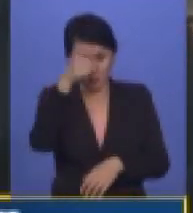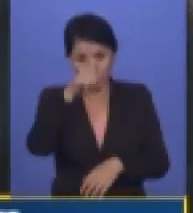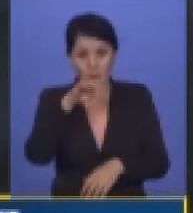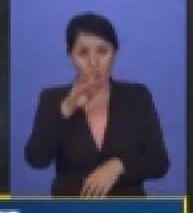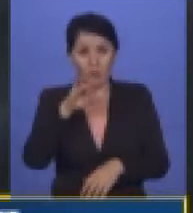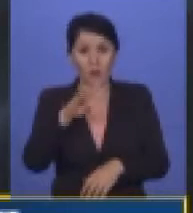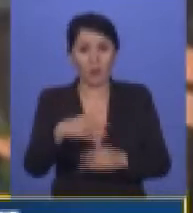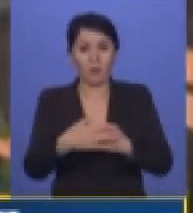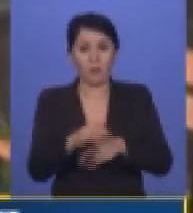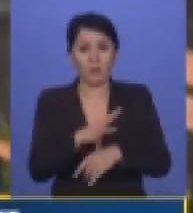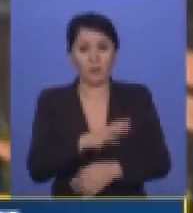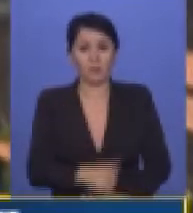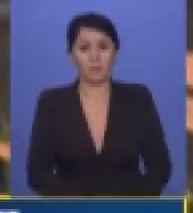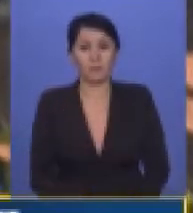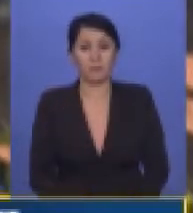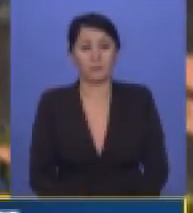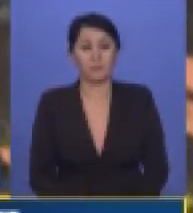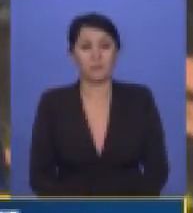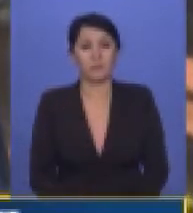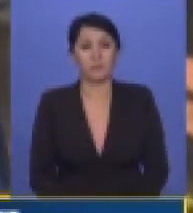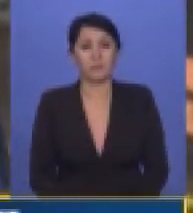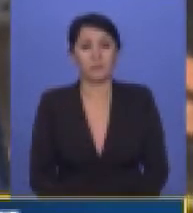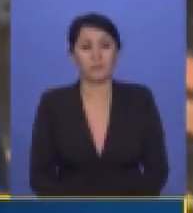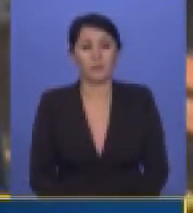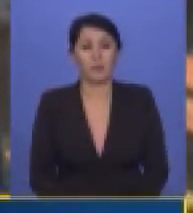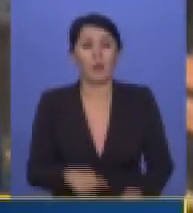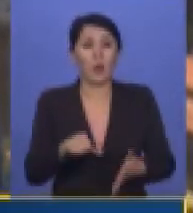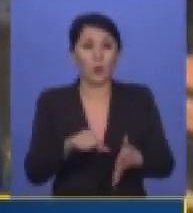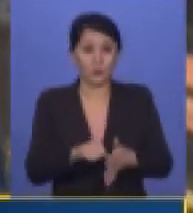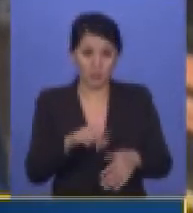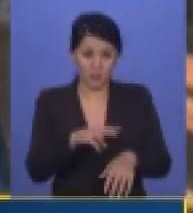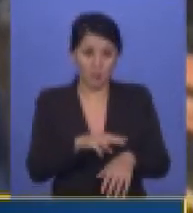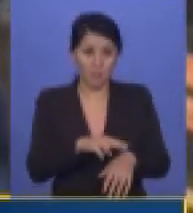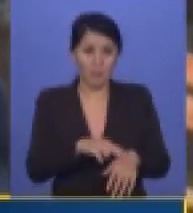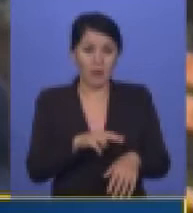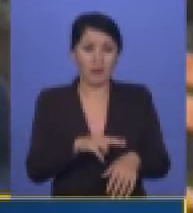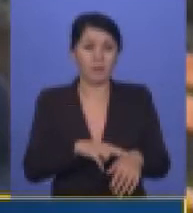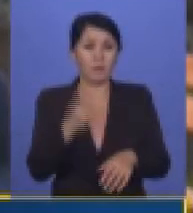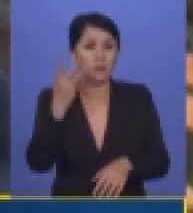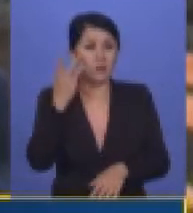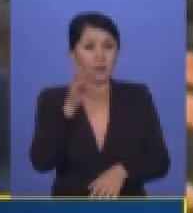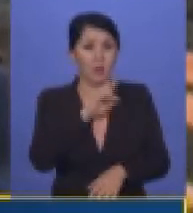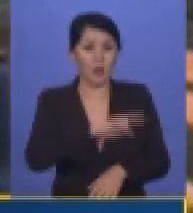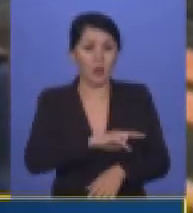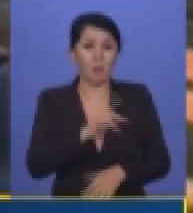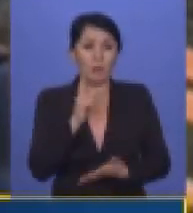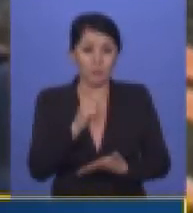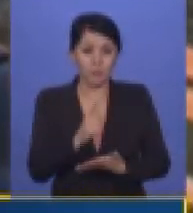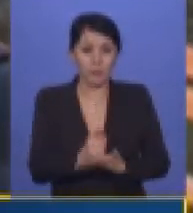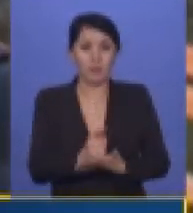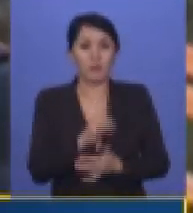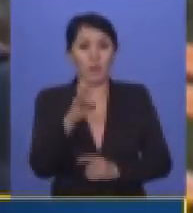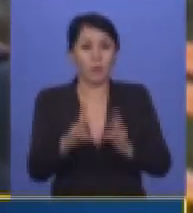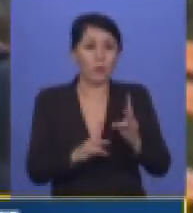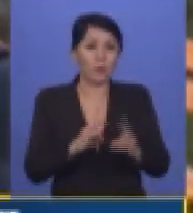ауданында да ашылды. Участковый инспектор полиции, он находится в шаговом. Участкелік полиция инспекторы әрдайым жұмыс орнында болып, халықтың өтініштерін